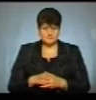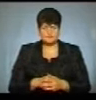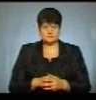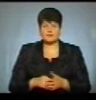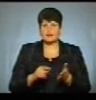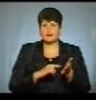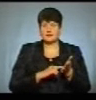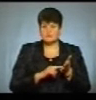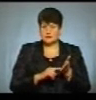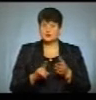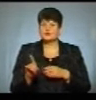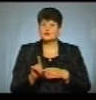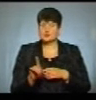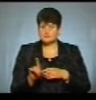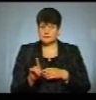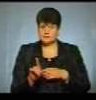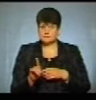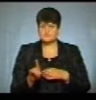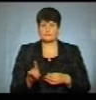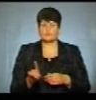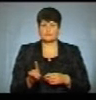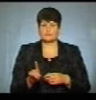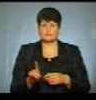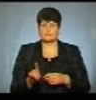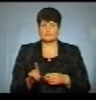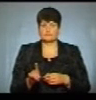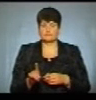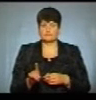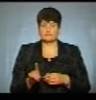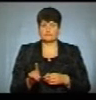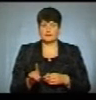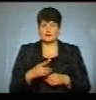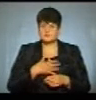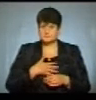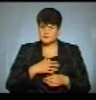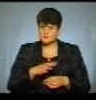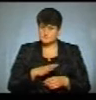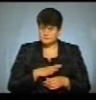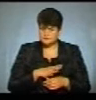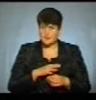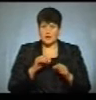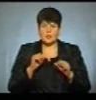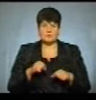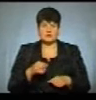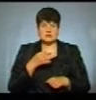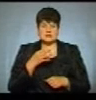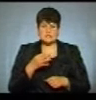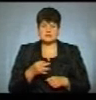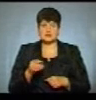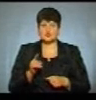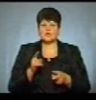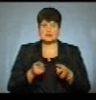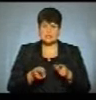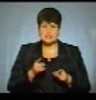Зазначаю, що настороженість була, І можна сказати, що от,